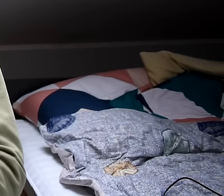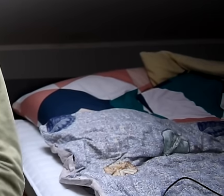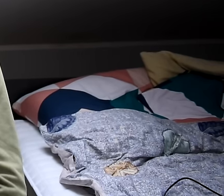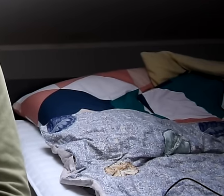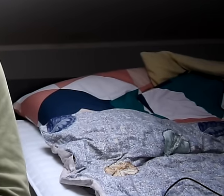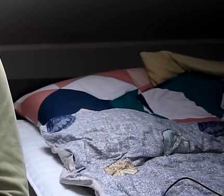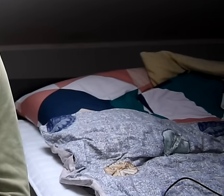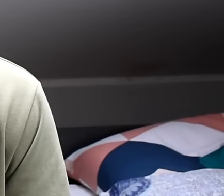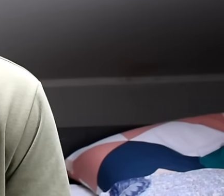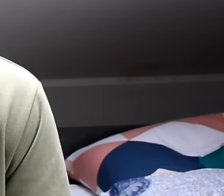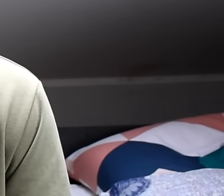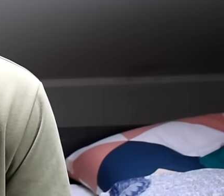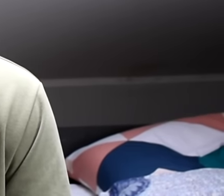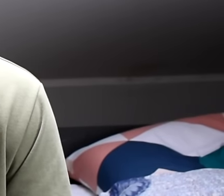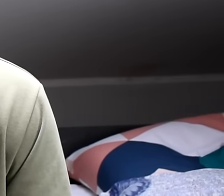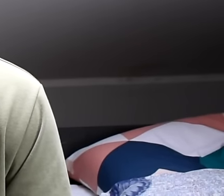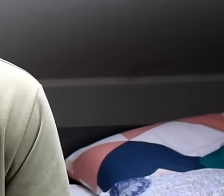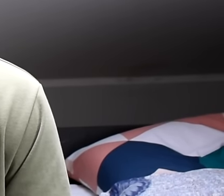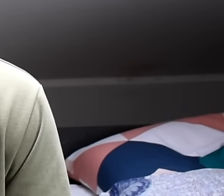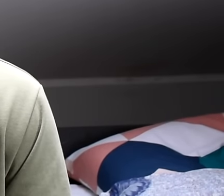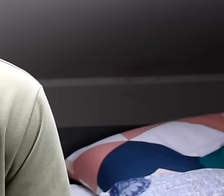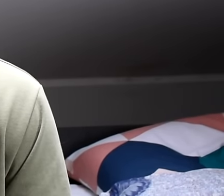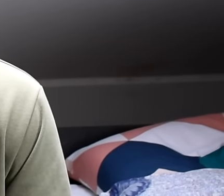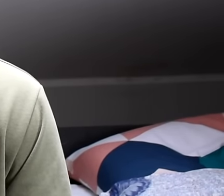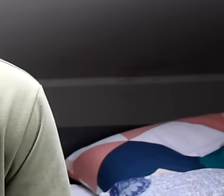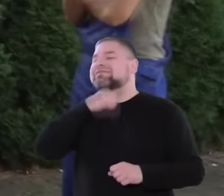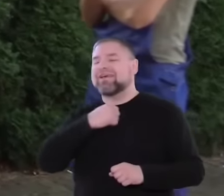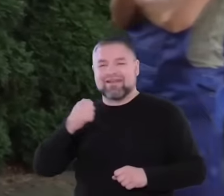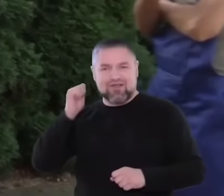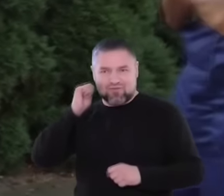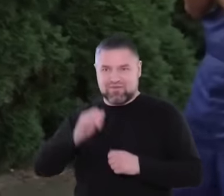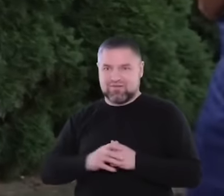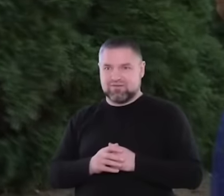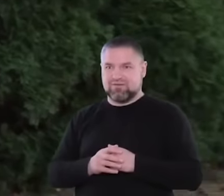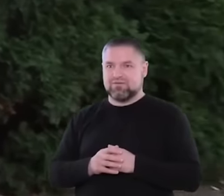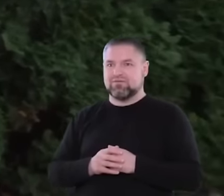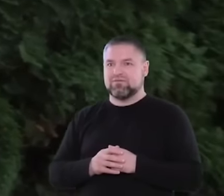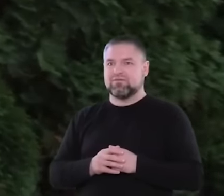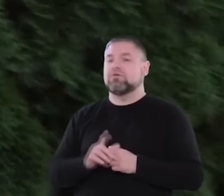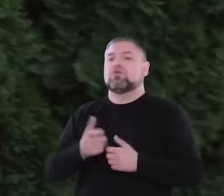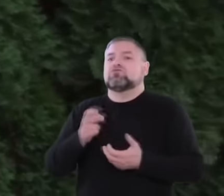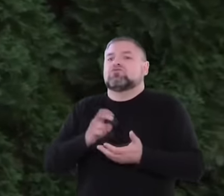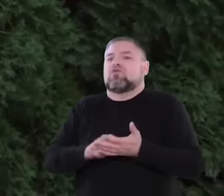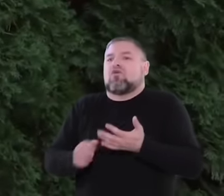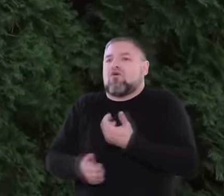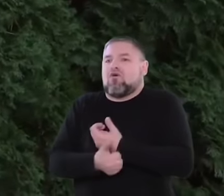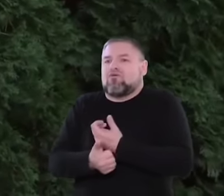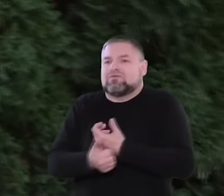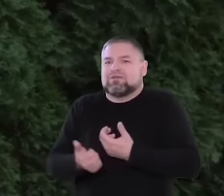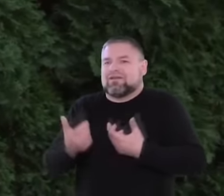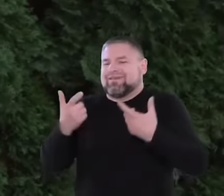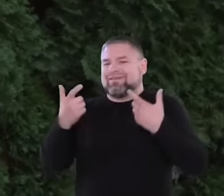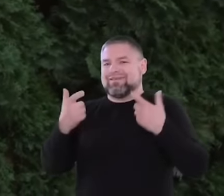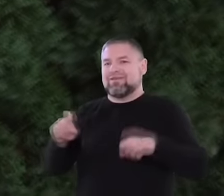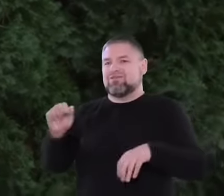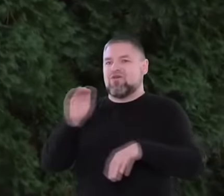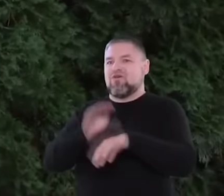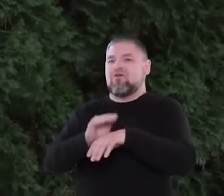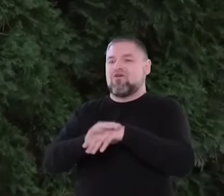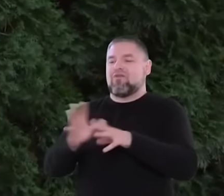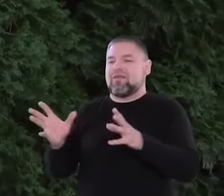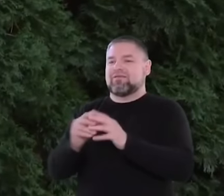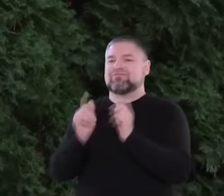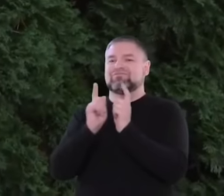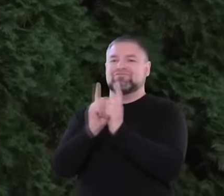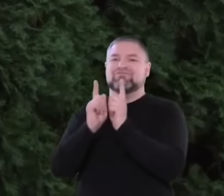To było mocne, nie? Zaorany. Po prostu chłop zaorany. Grysie, o co chodzi? A nic, wiesz co, kolega się prowadza z